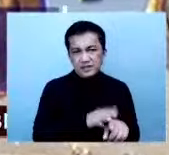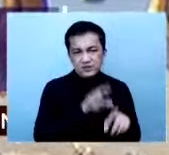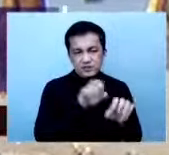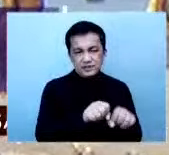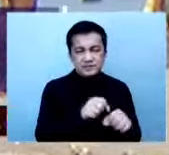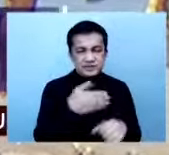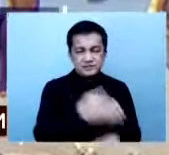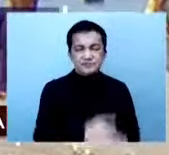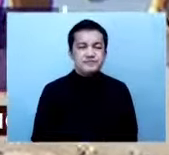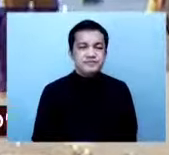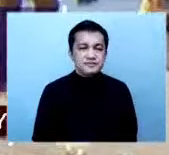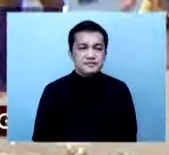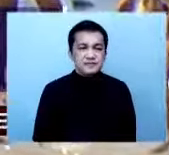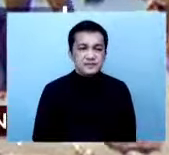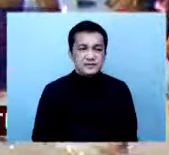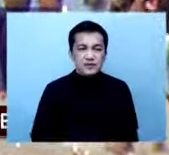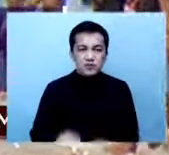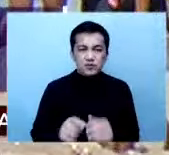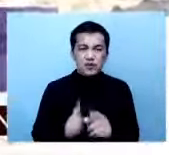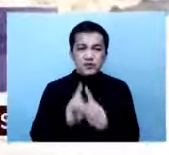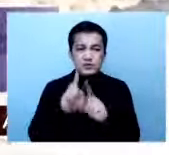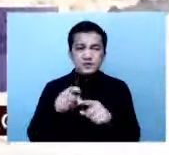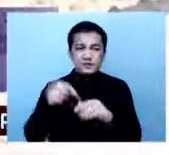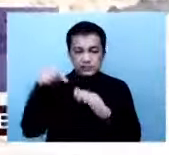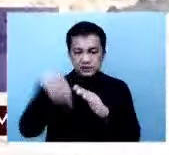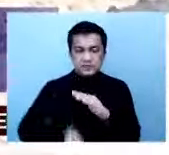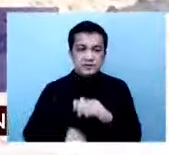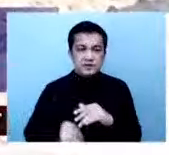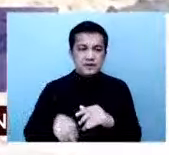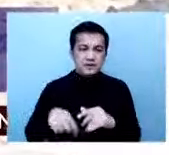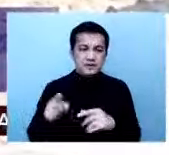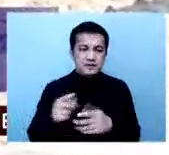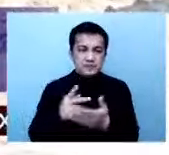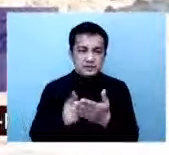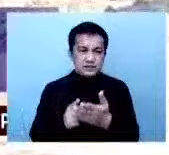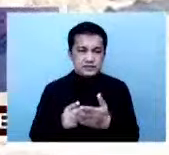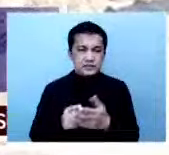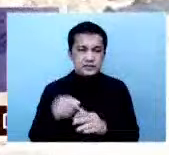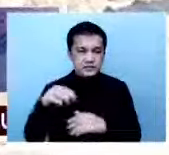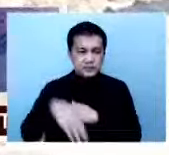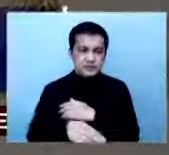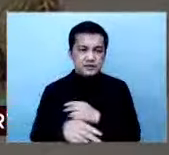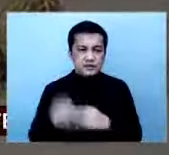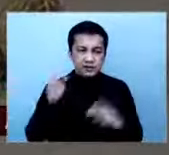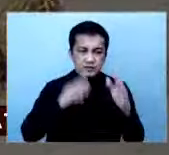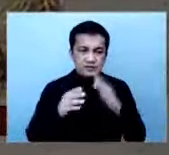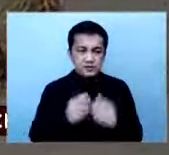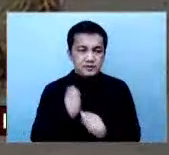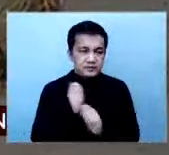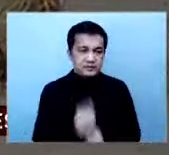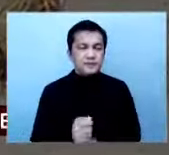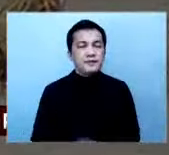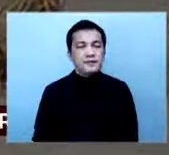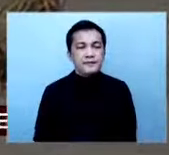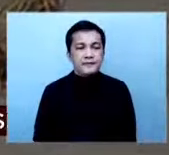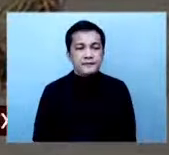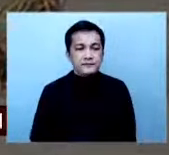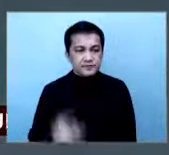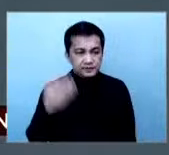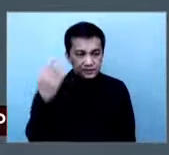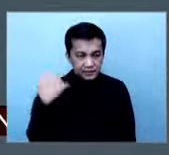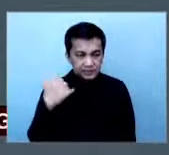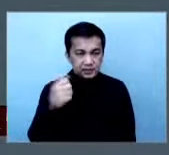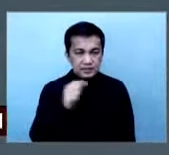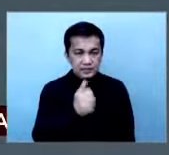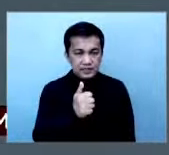lumang sila malal na bahagi ng dagat kaya naman problemado ang mga mangingisda kung 10